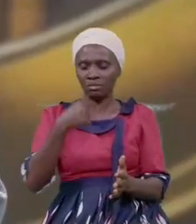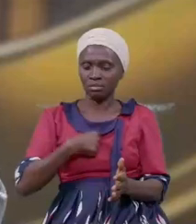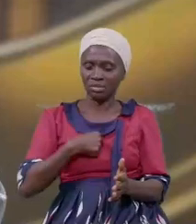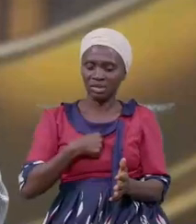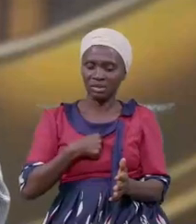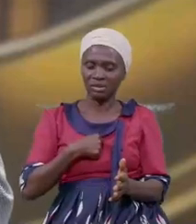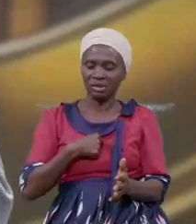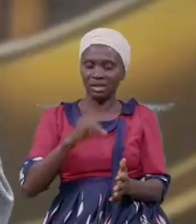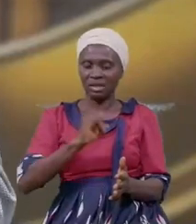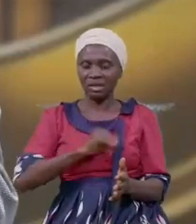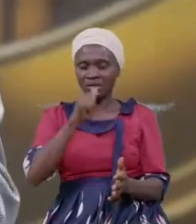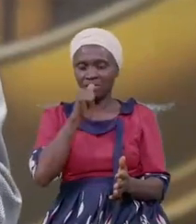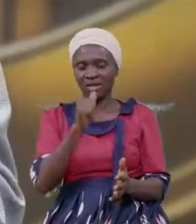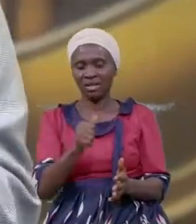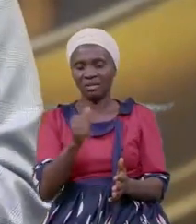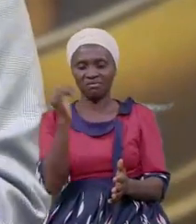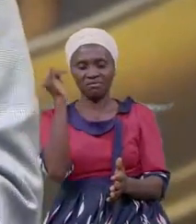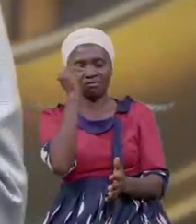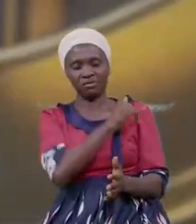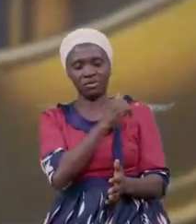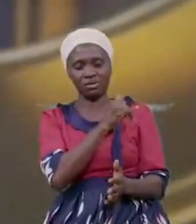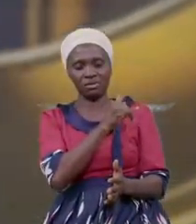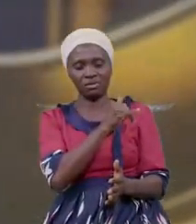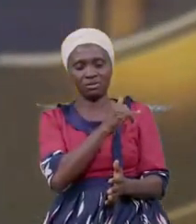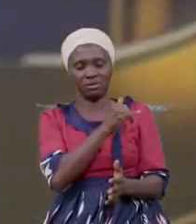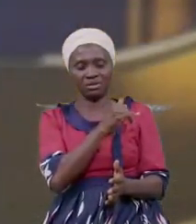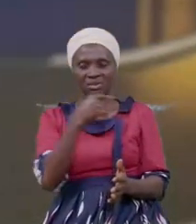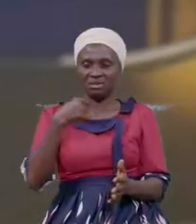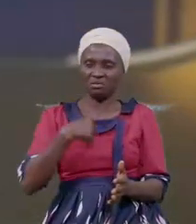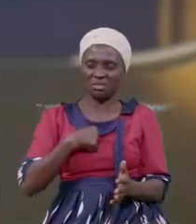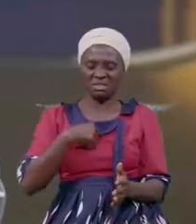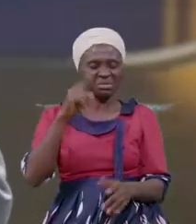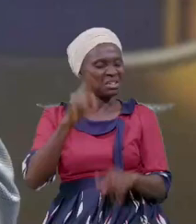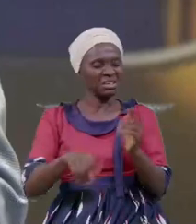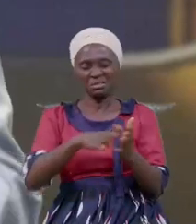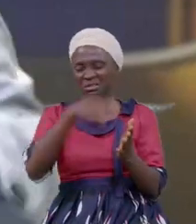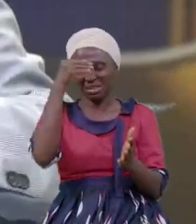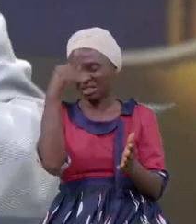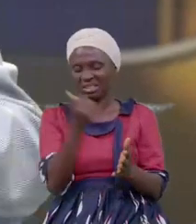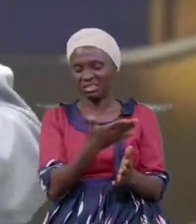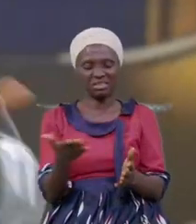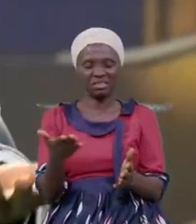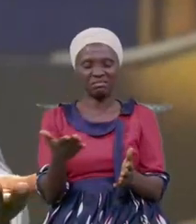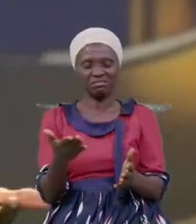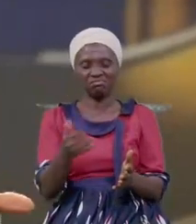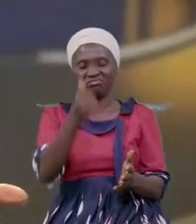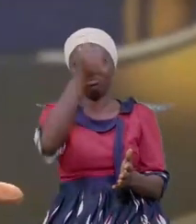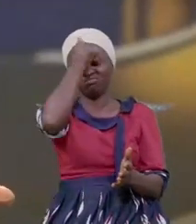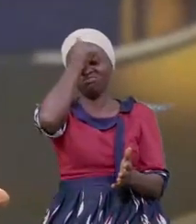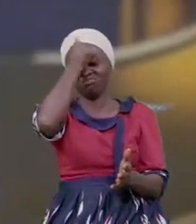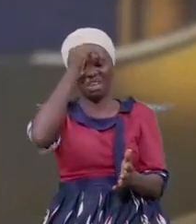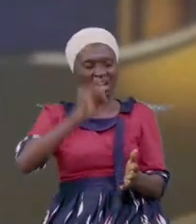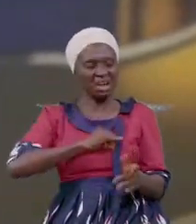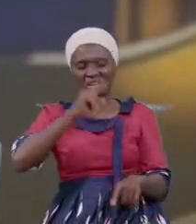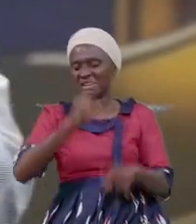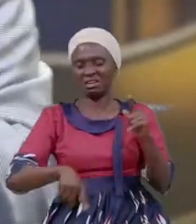sour h insensé je je ne peux rien apprendre je ne peux